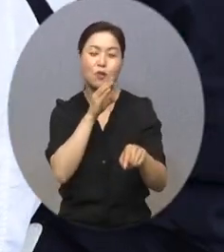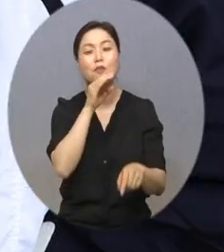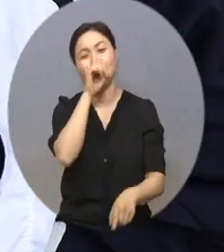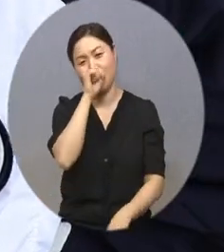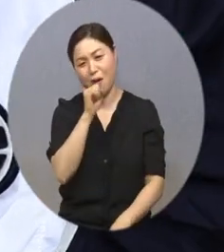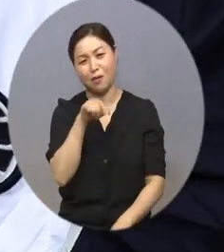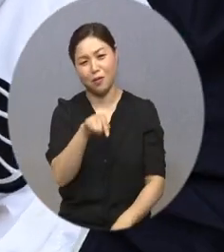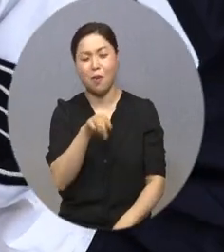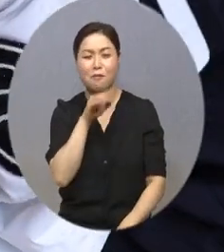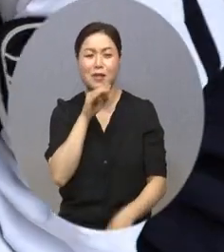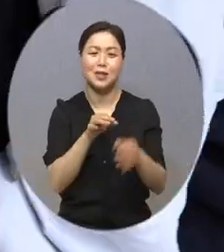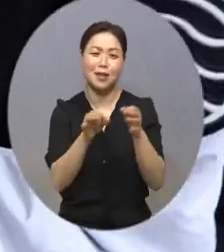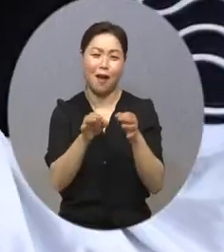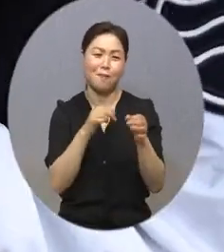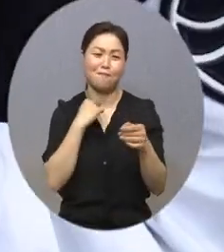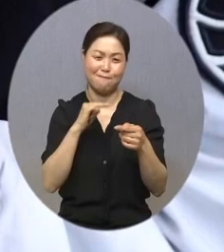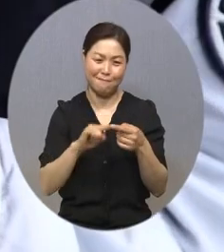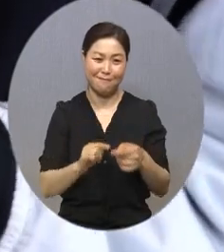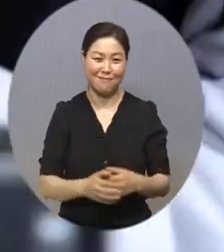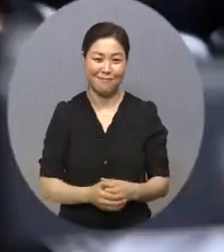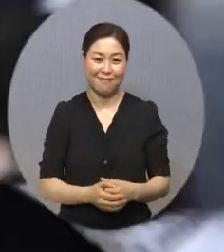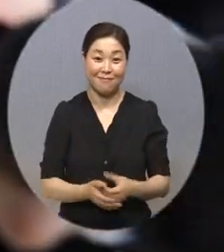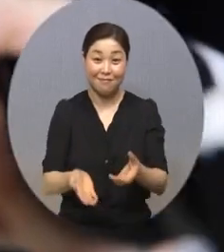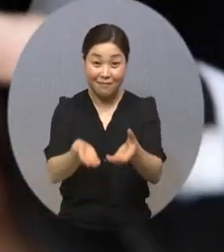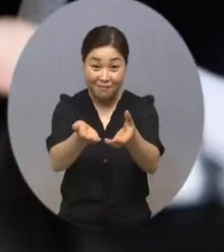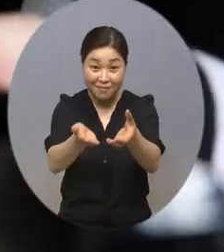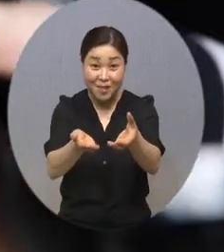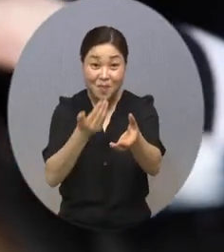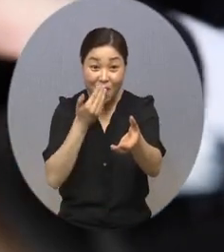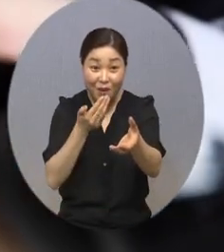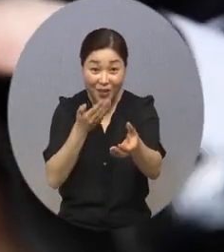와 들어온거